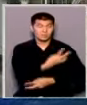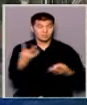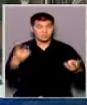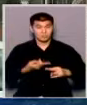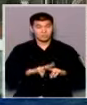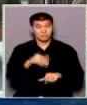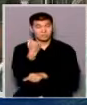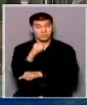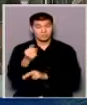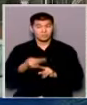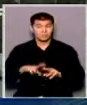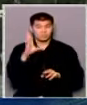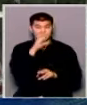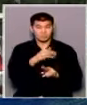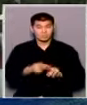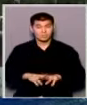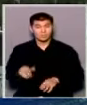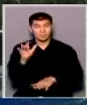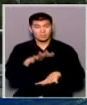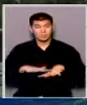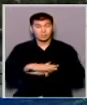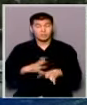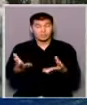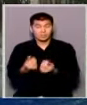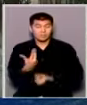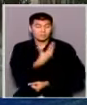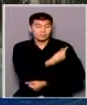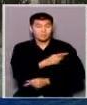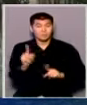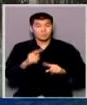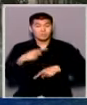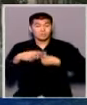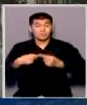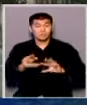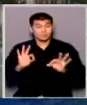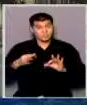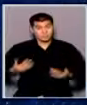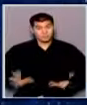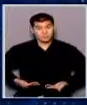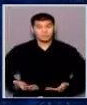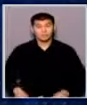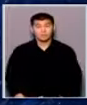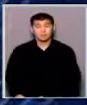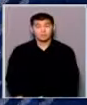вакцинация. Поэтому эпидемиологи призывают население получить прививку, чтобы вернуться к обычной жизни.